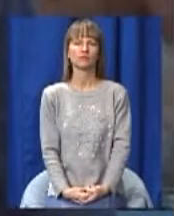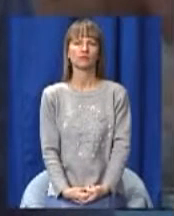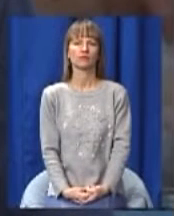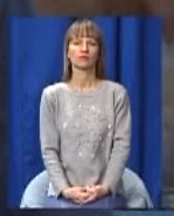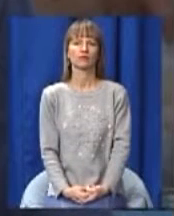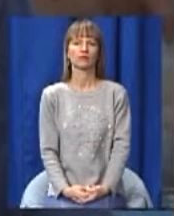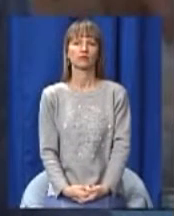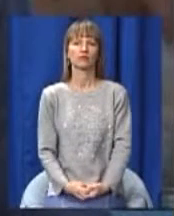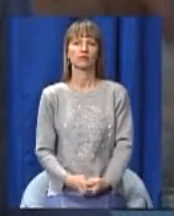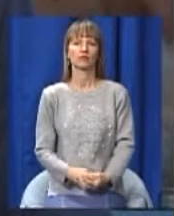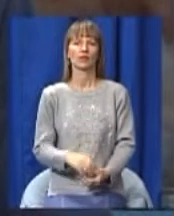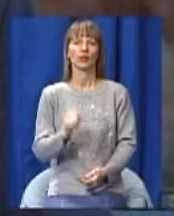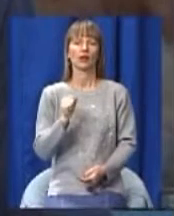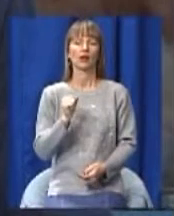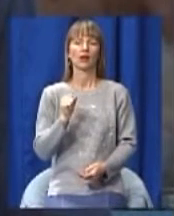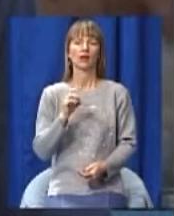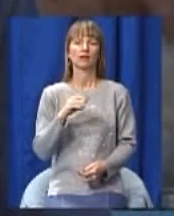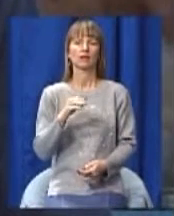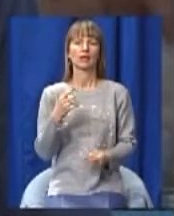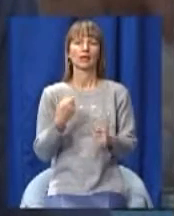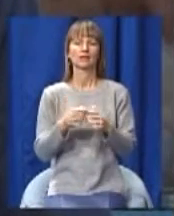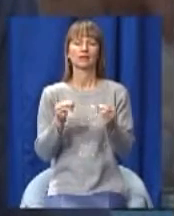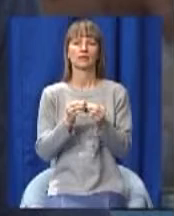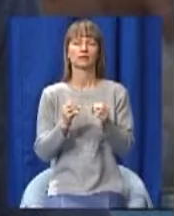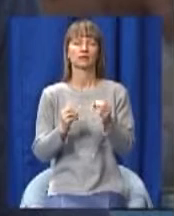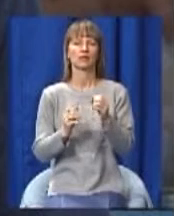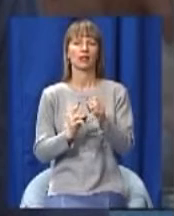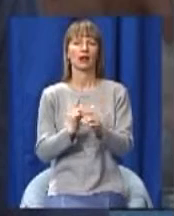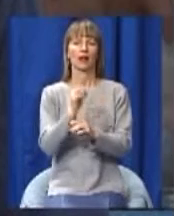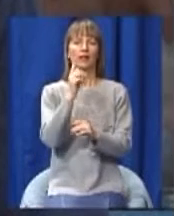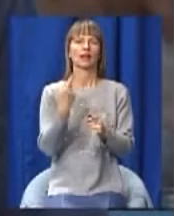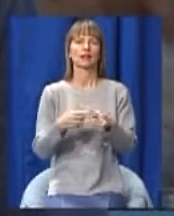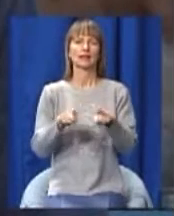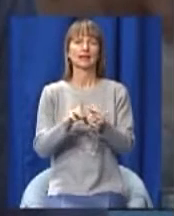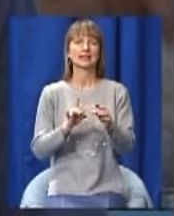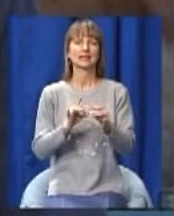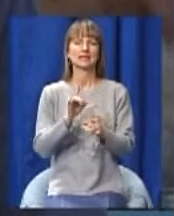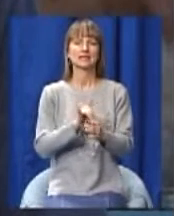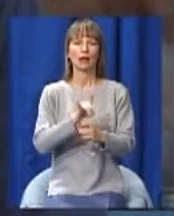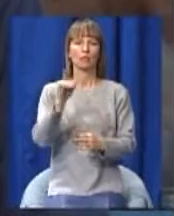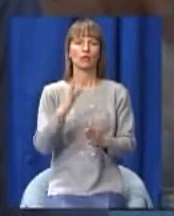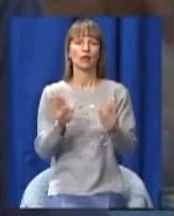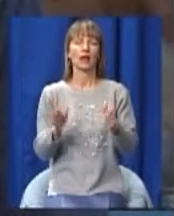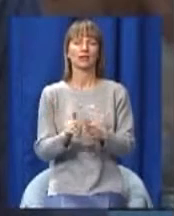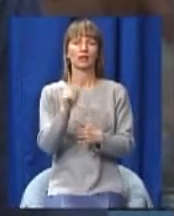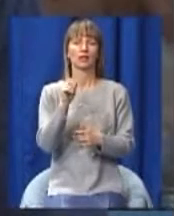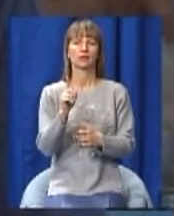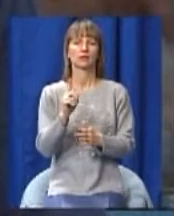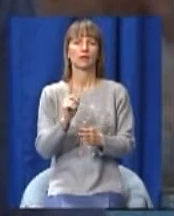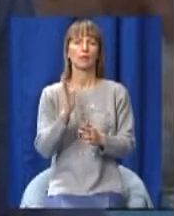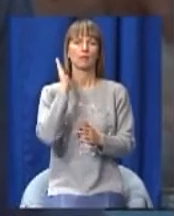Артиллерия – это где всякие ракеты, а ракеты – это такие самолеты, только они не летают там прямо